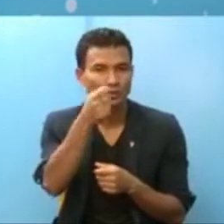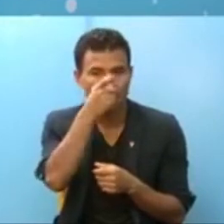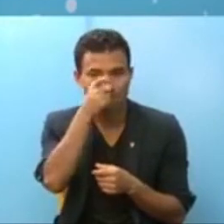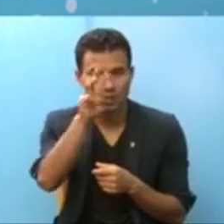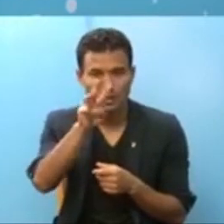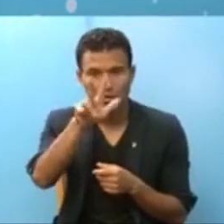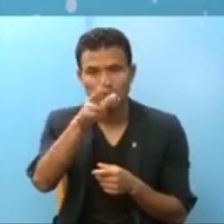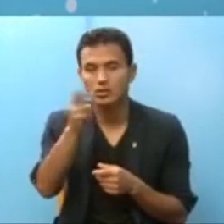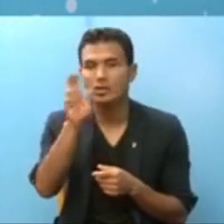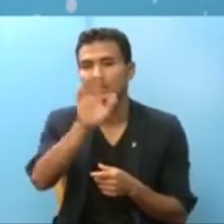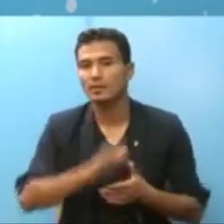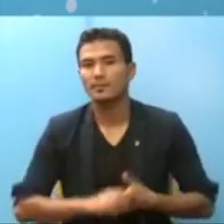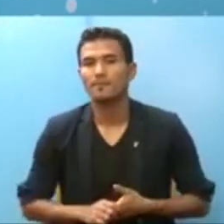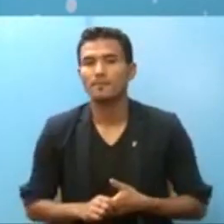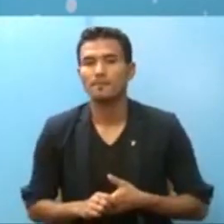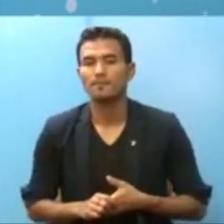जना हुनों छा